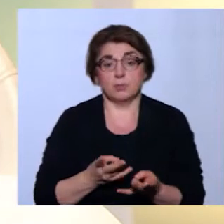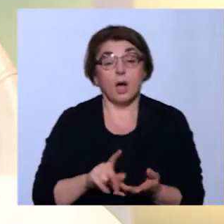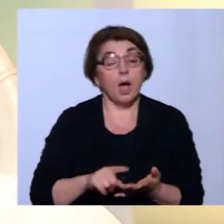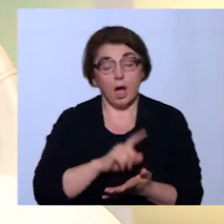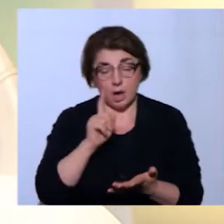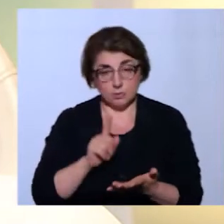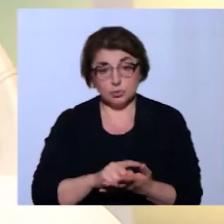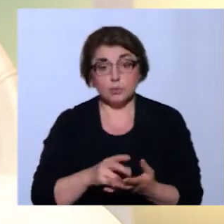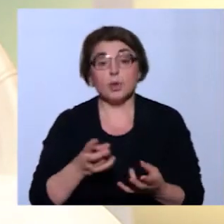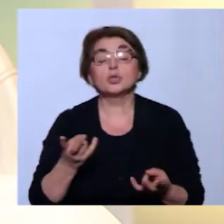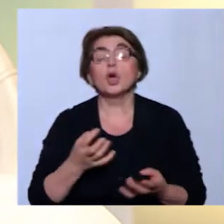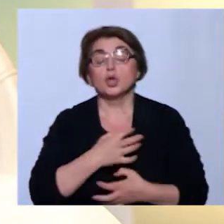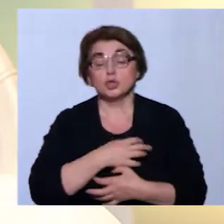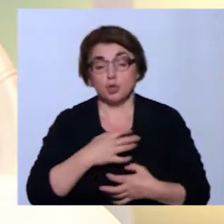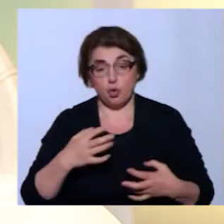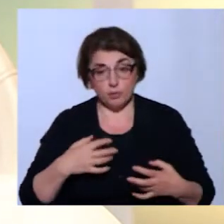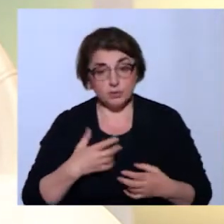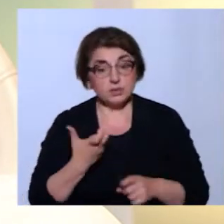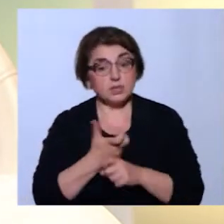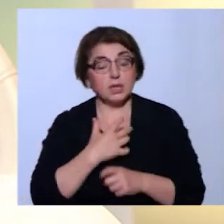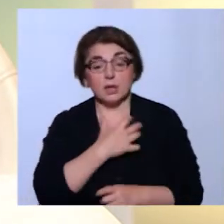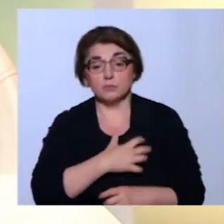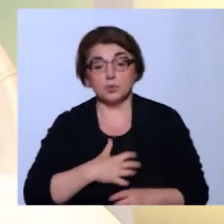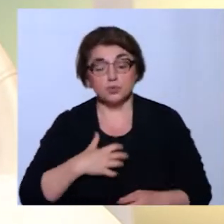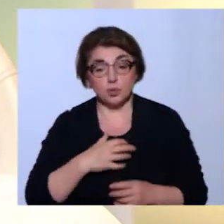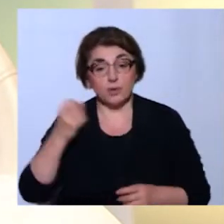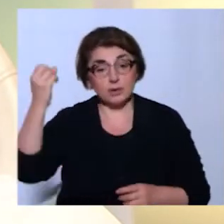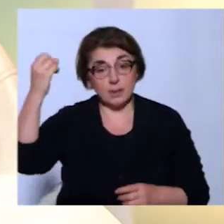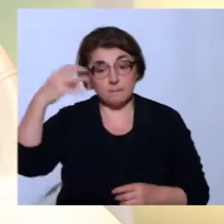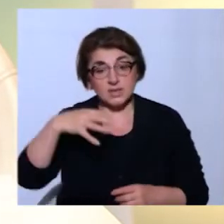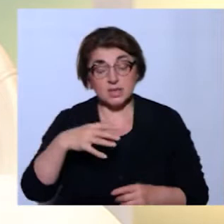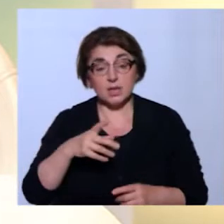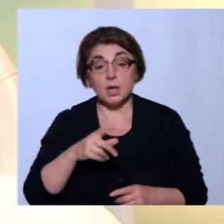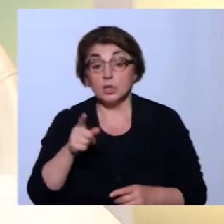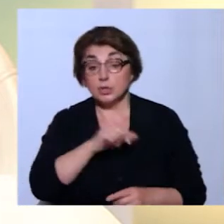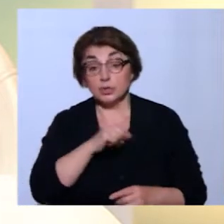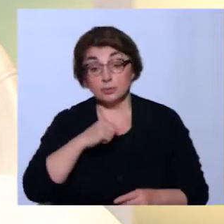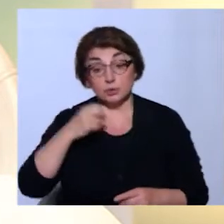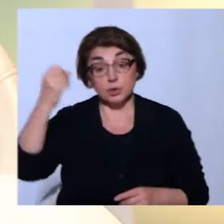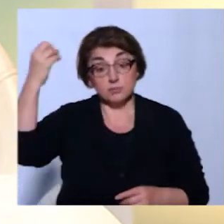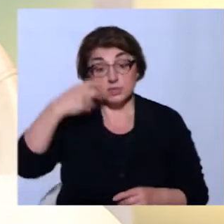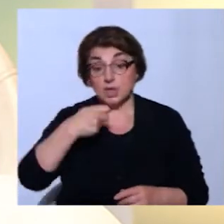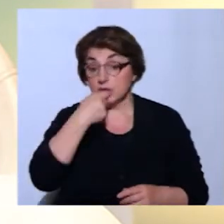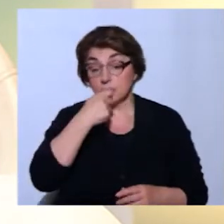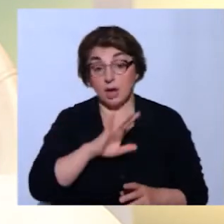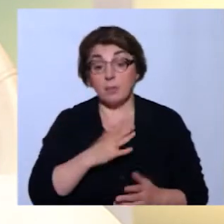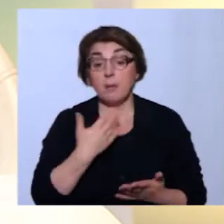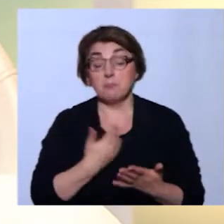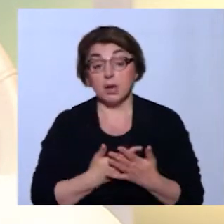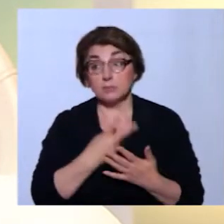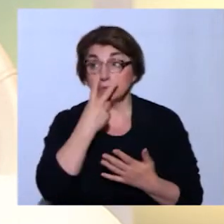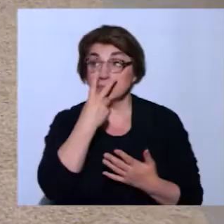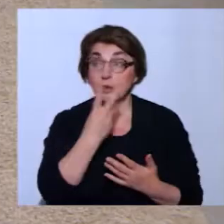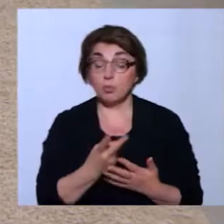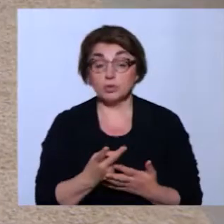ხო? ცხოველებისთვისაც ძალიან დიდი მნიშვნელობა აქვს. მართალია საკვებს არ ღებულობენ ამით, მაგრამ აბა წარმოიდგინეთ ახლა